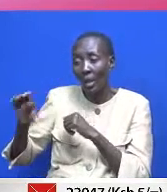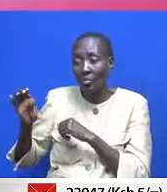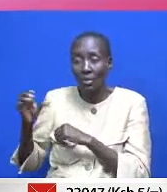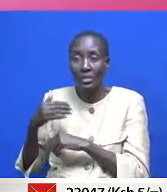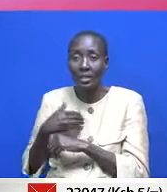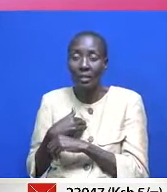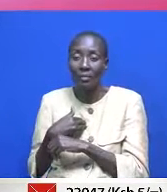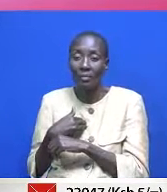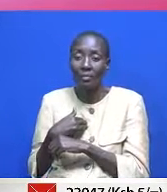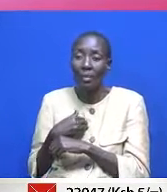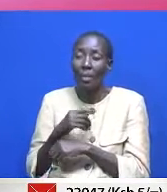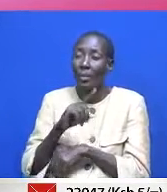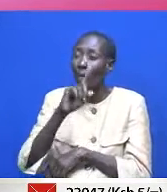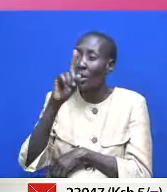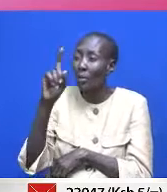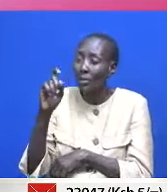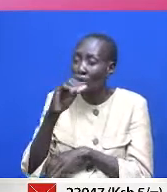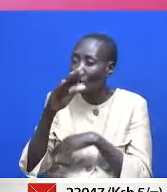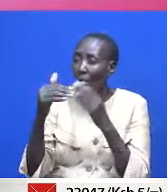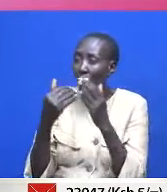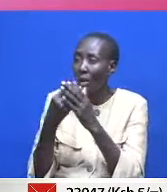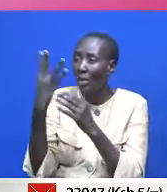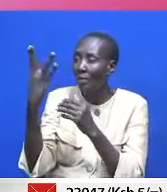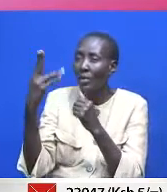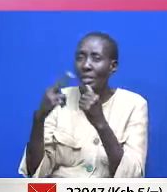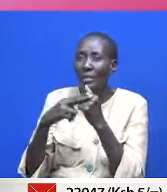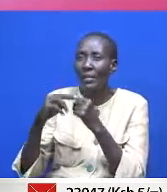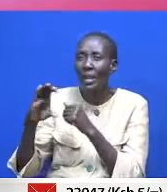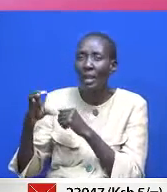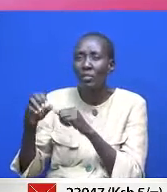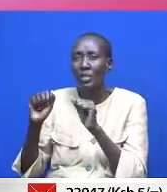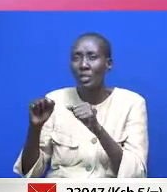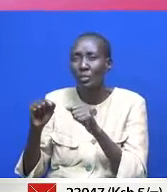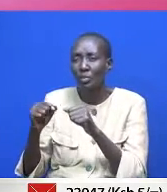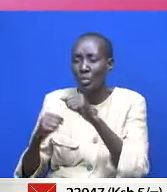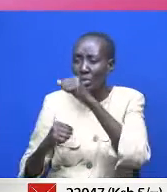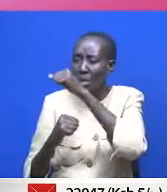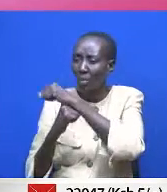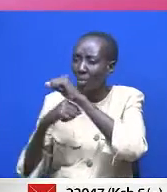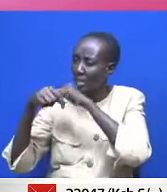Je, hizo kaunti zote 47 zitaweza kujisimama kibinafsi